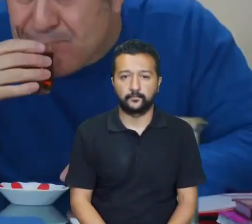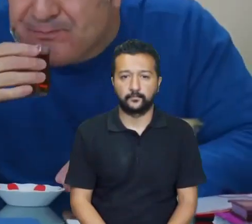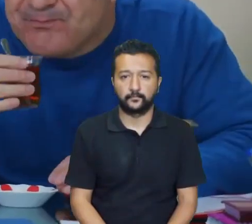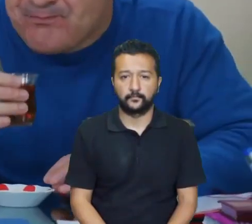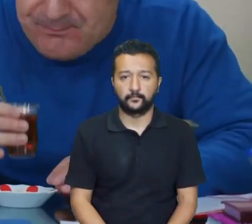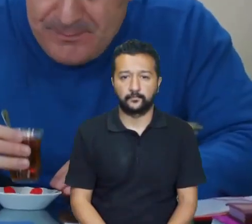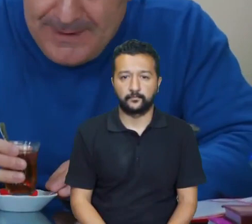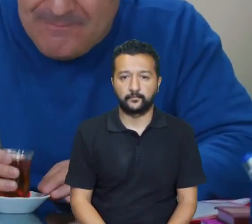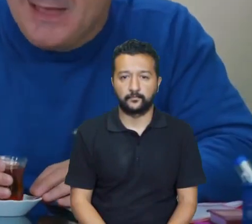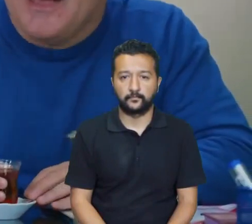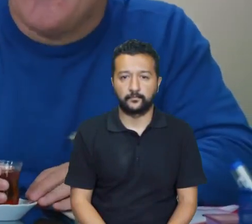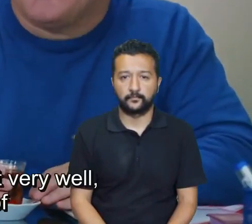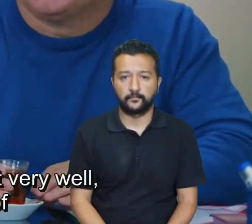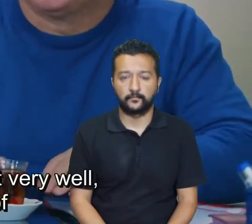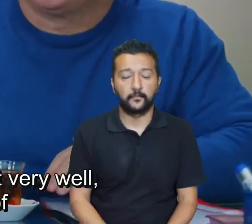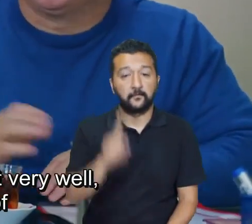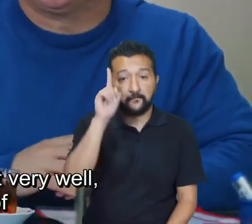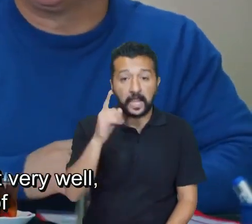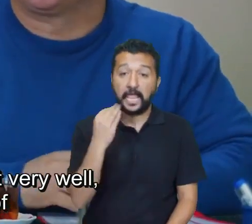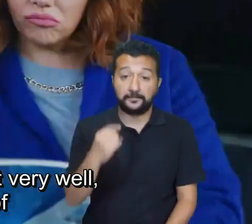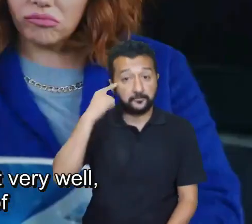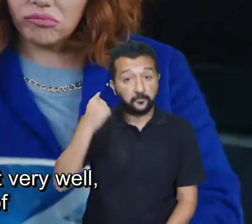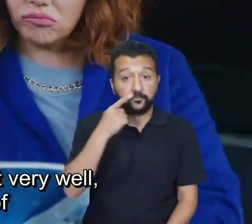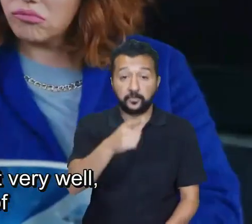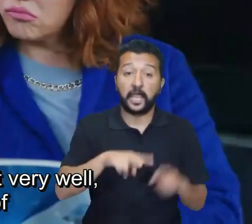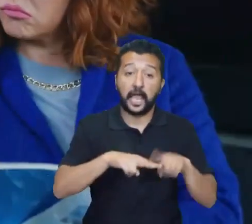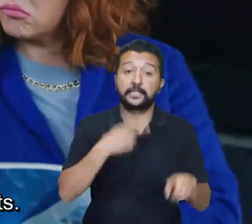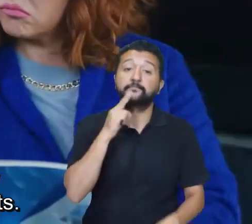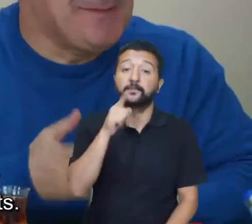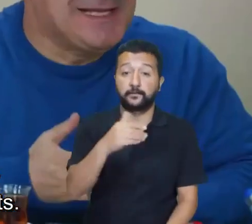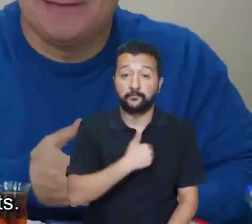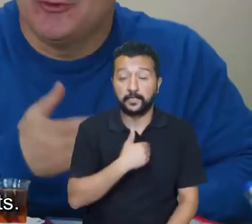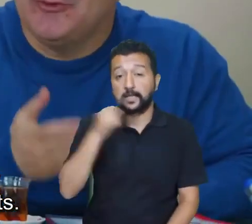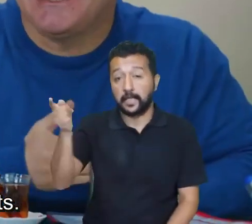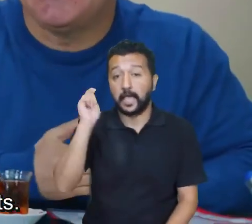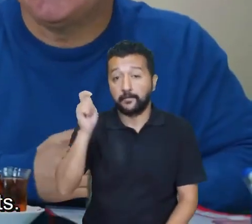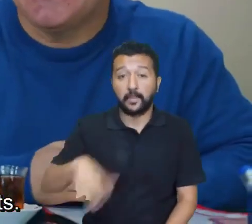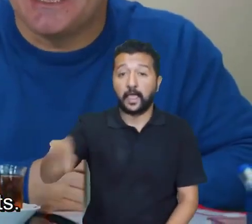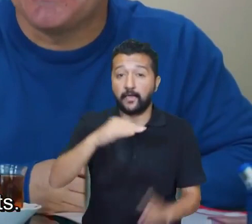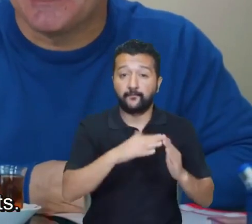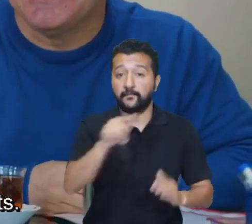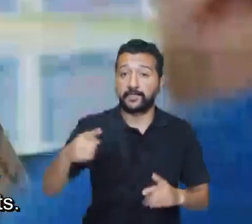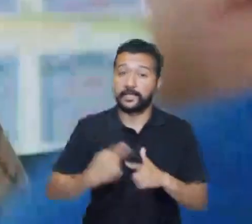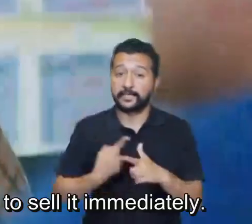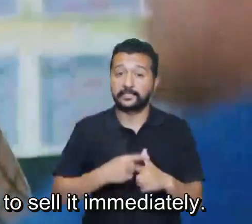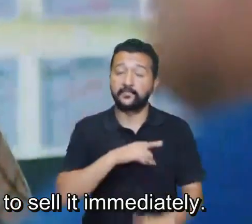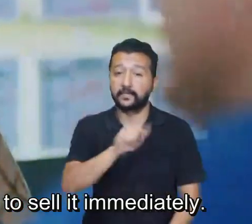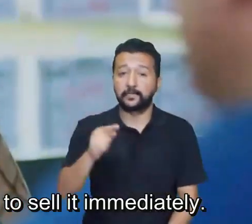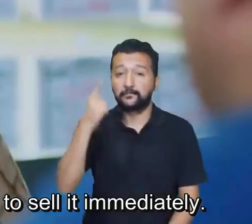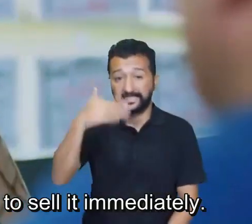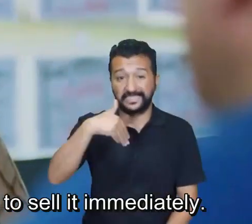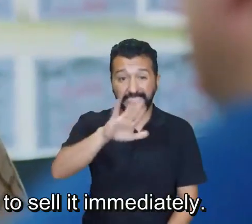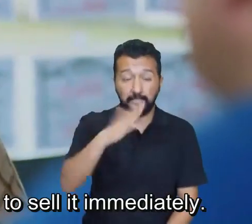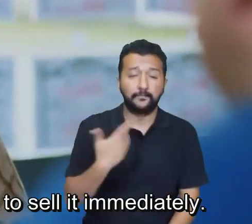Adile ve Ayşen şirketin emlak dükkanındalar. Vallahi çok iyi düşünmüşsün Adile abla. Benim kayınpederim bütün dairelerinde kiracı var. Zaten biri